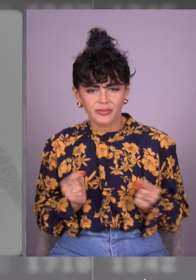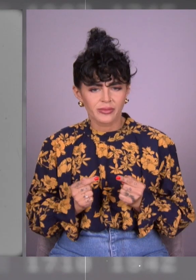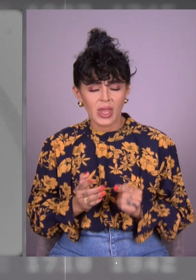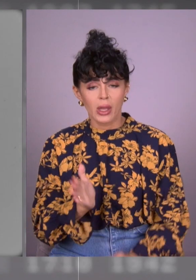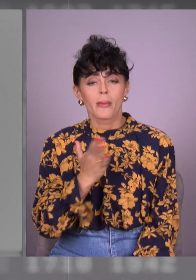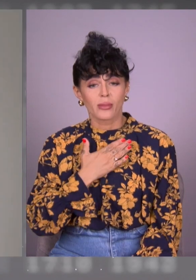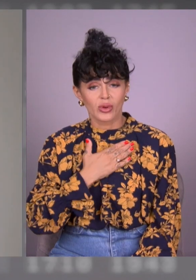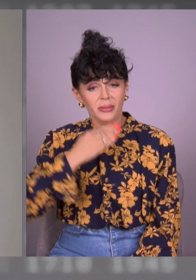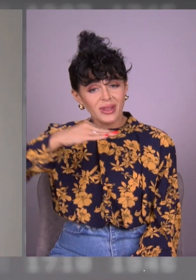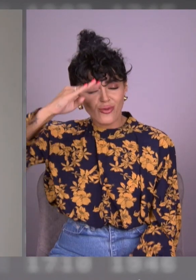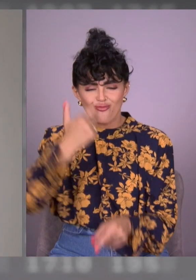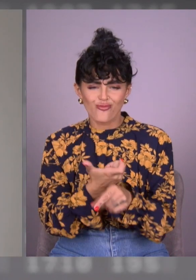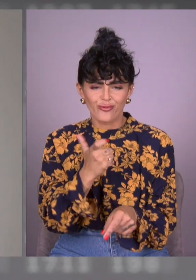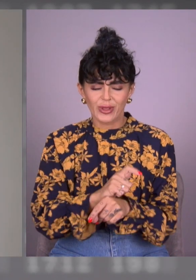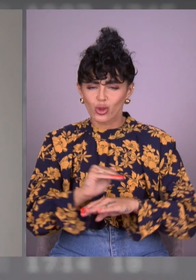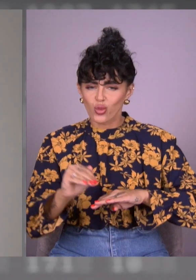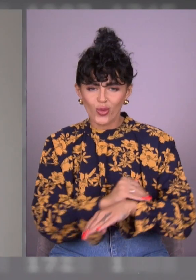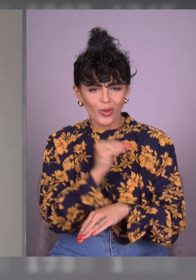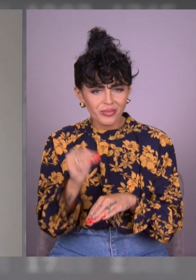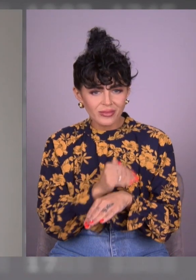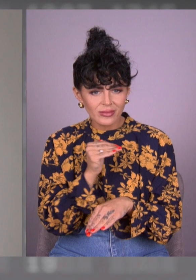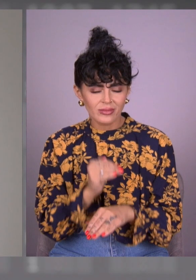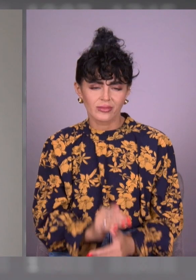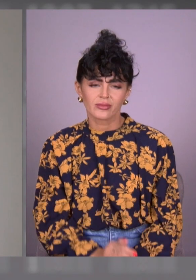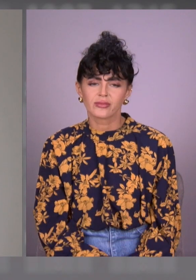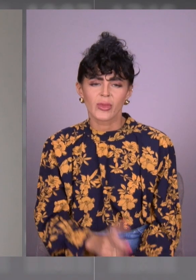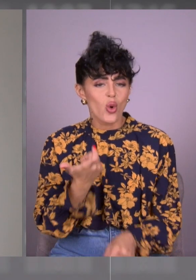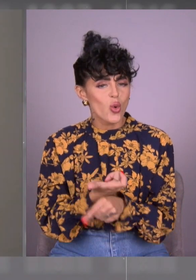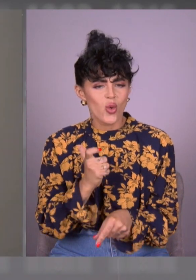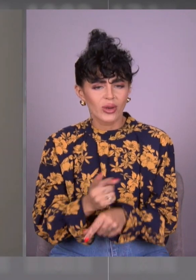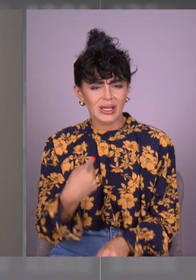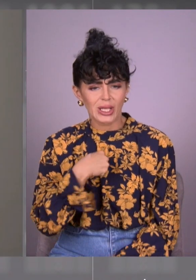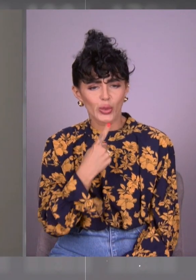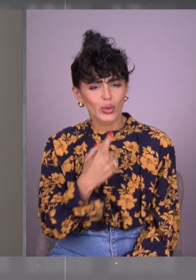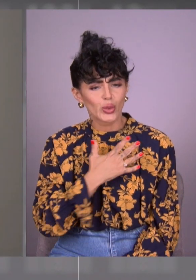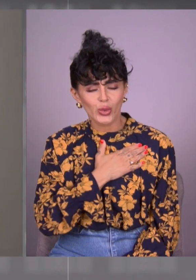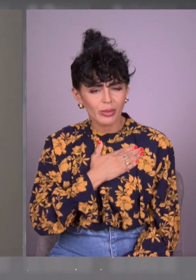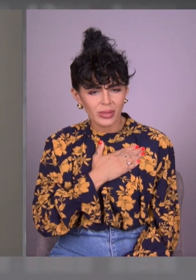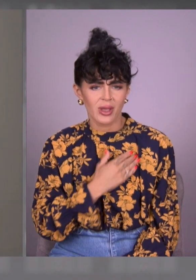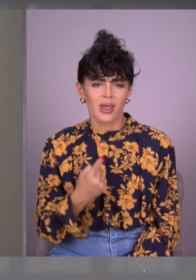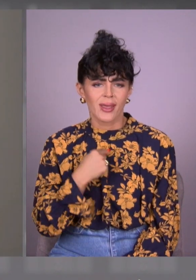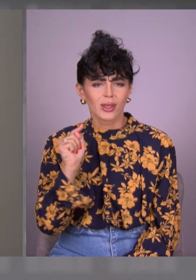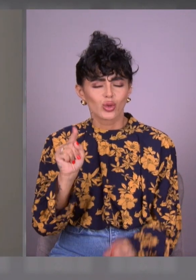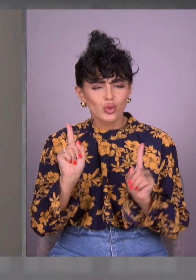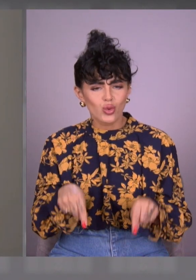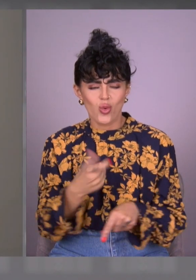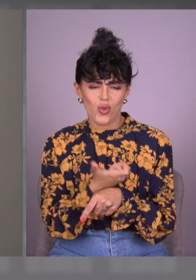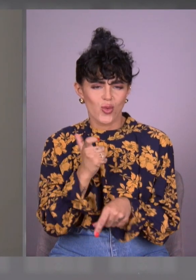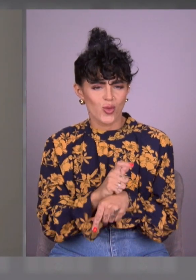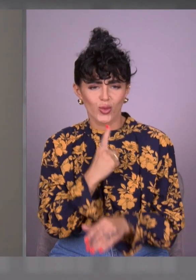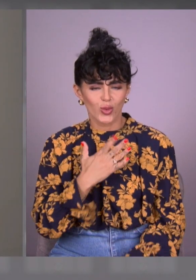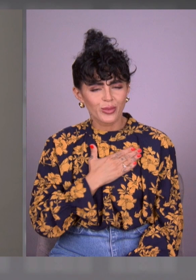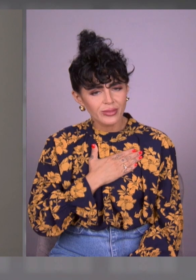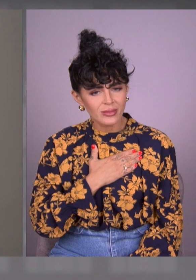мене добрий, він мене дуже любить. Я теж його дуже люблю.